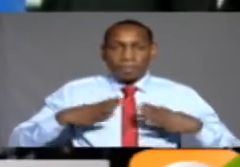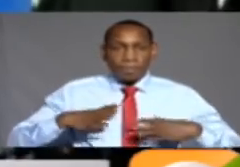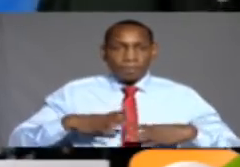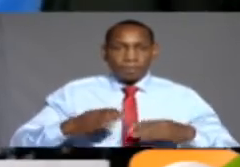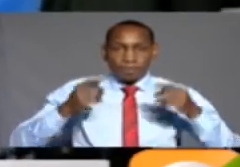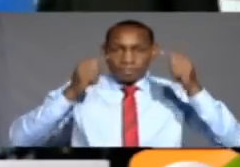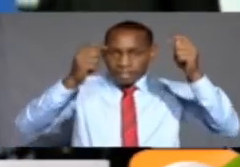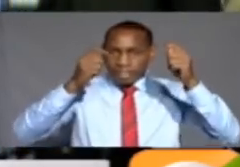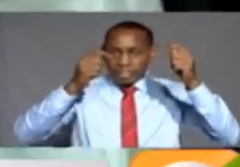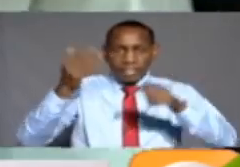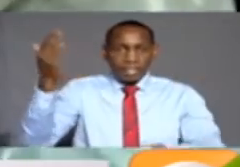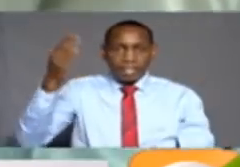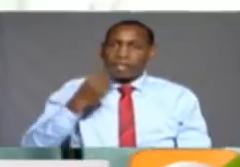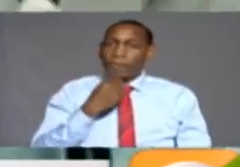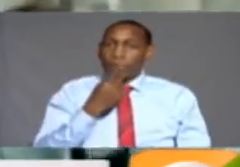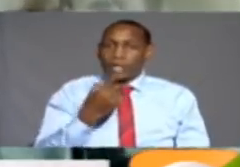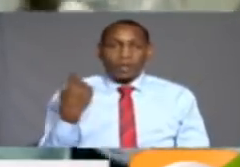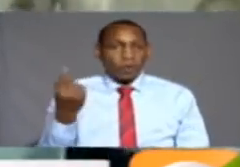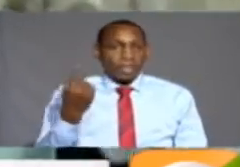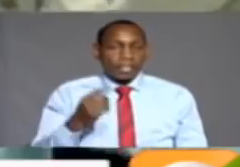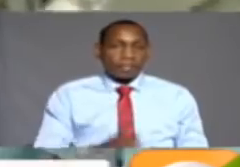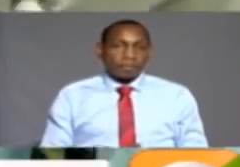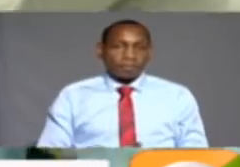ni wahadhiri wa chuo cha Moi.